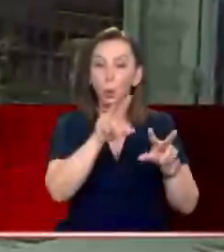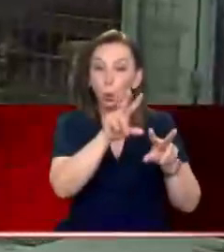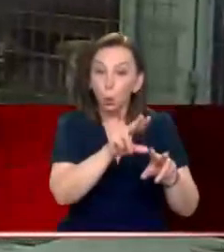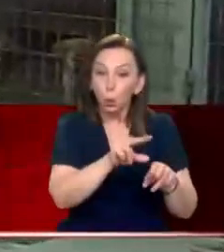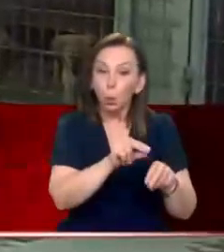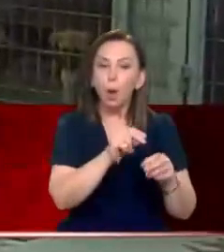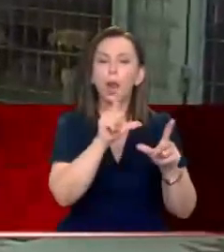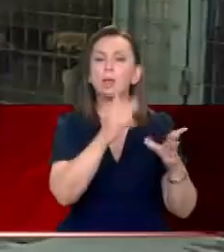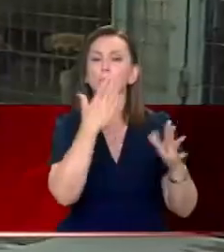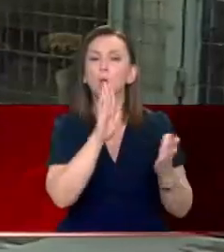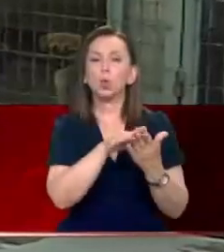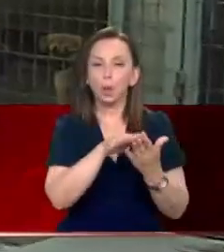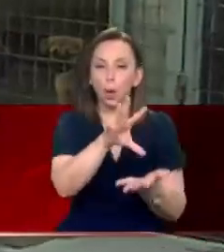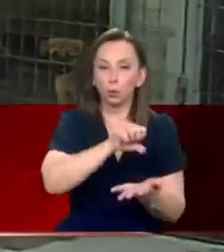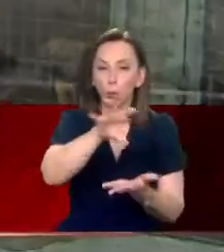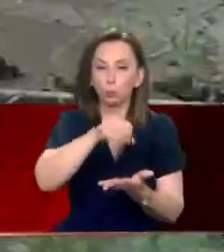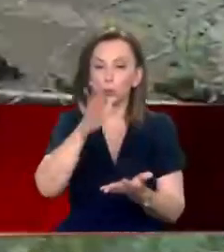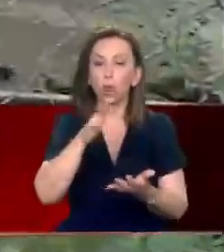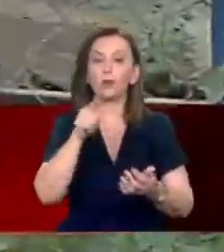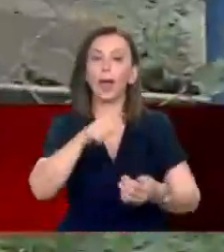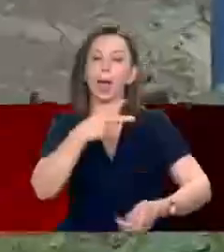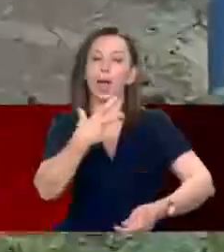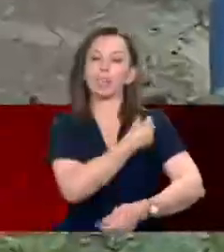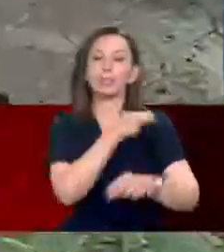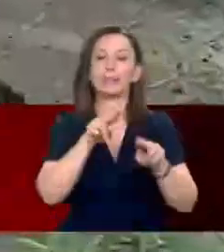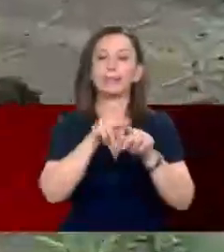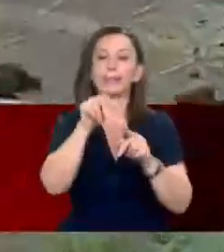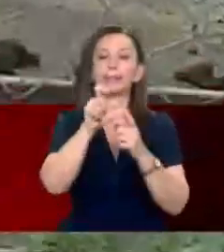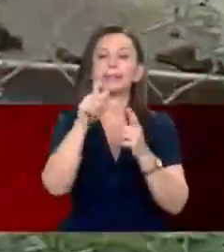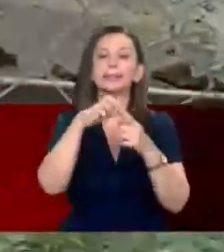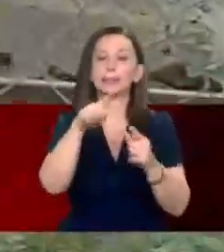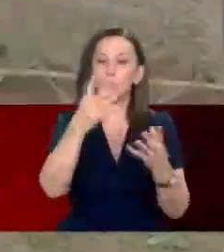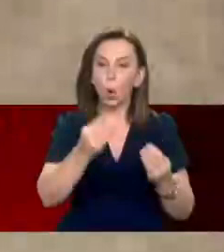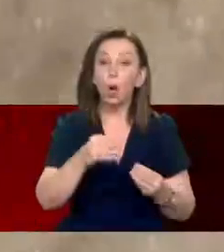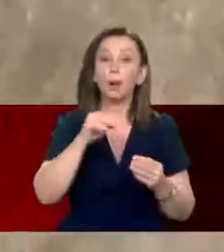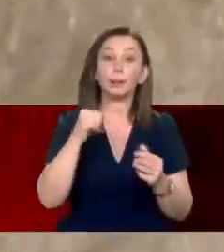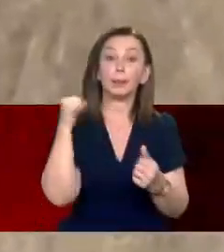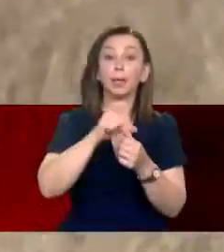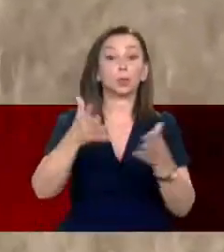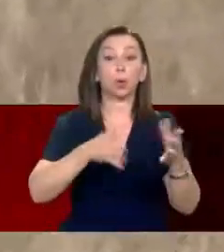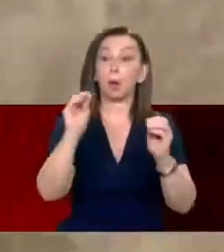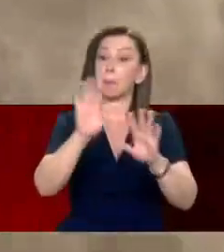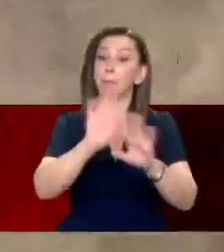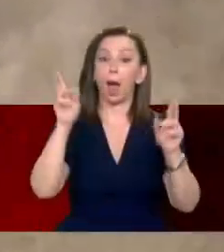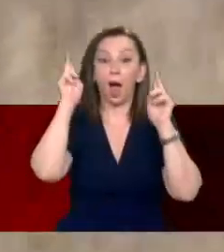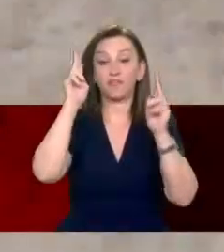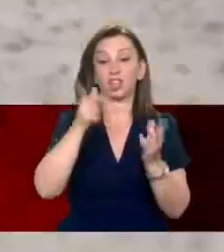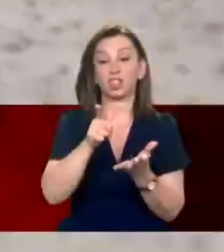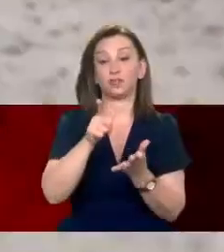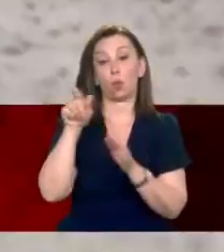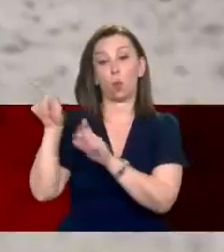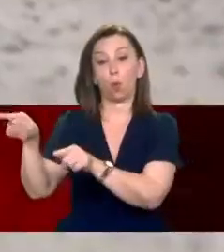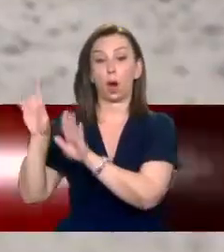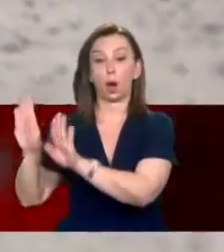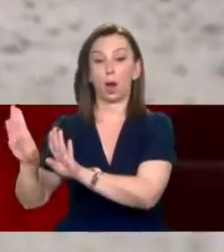Uyutulması gerekmeyen köpekler toplandıktan sonra kısırlaştırılıp aşılanacak ama tekrar sokağa bırakılmayacak. Bakımları barınaklarda yapılacak.